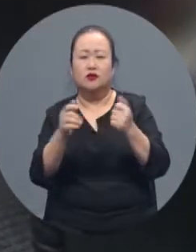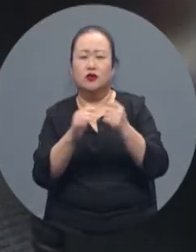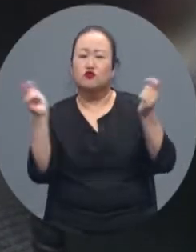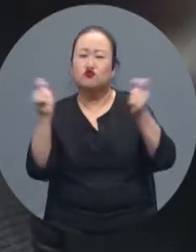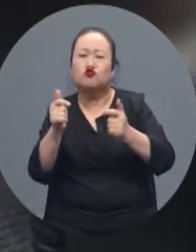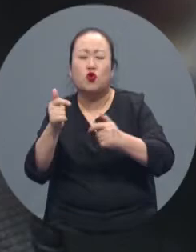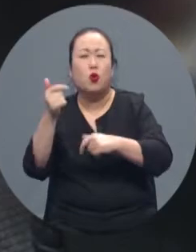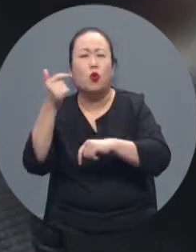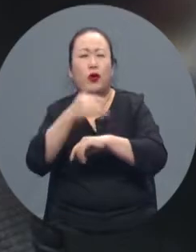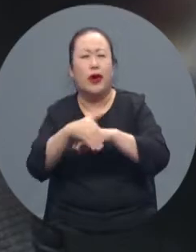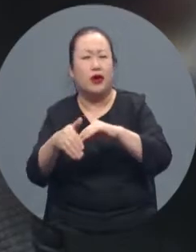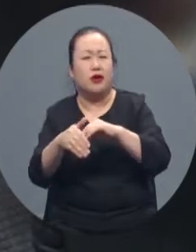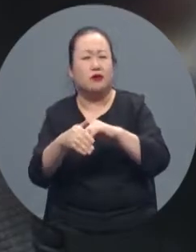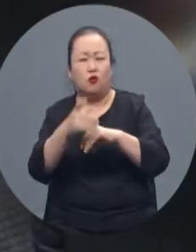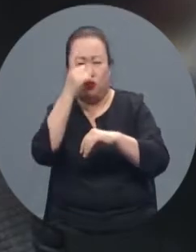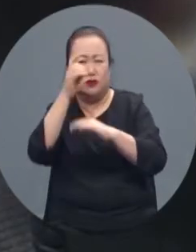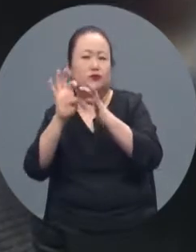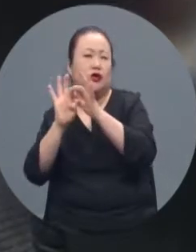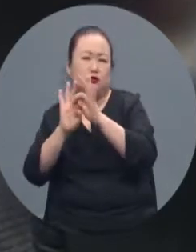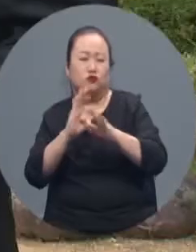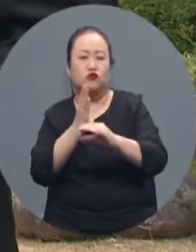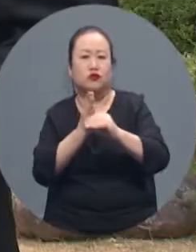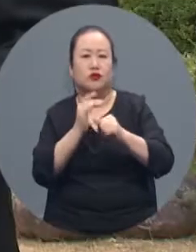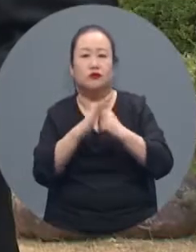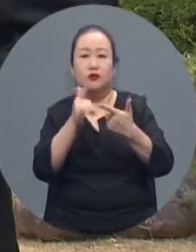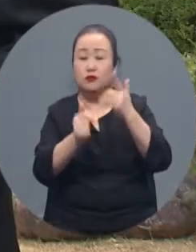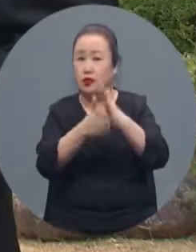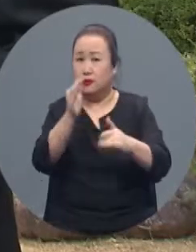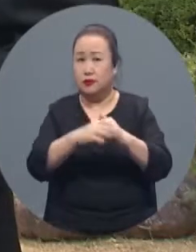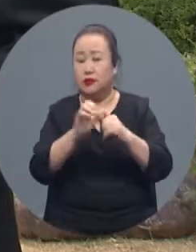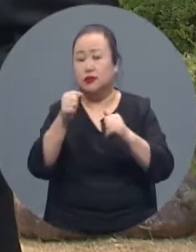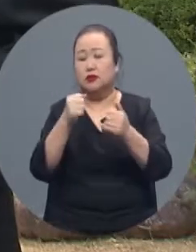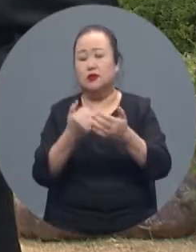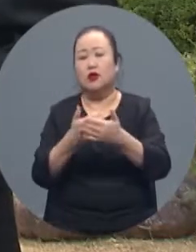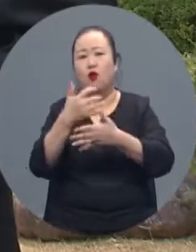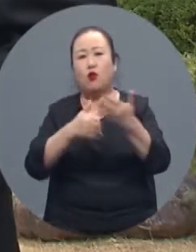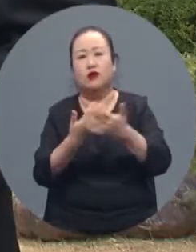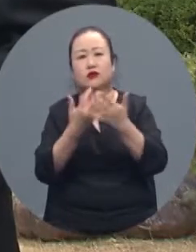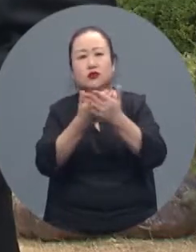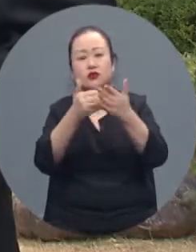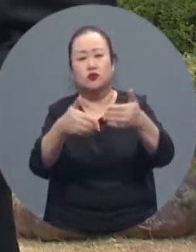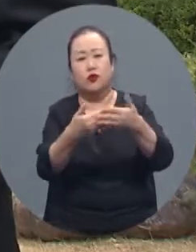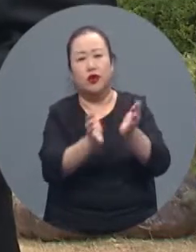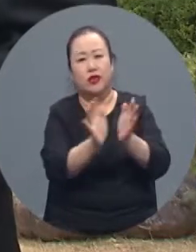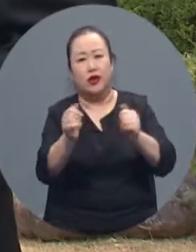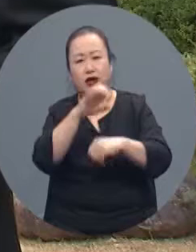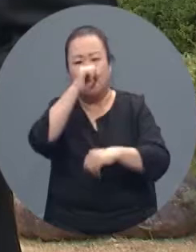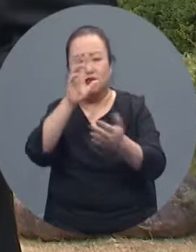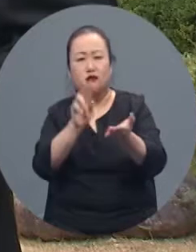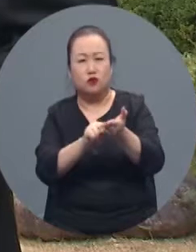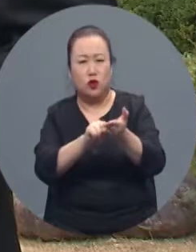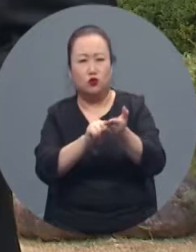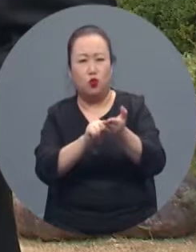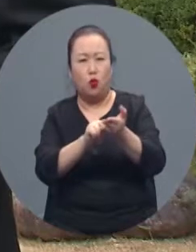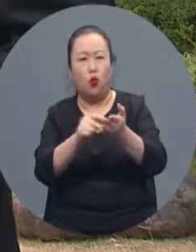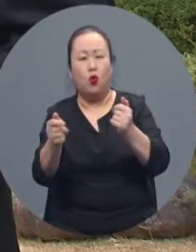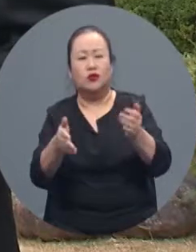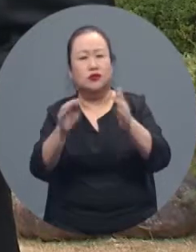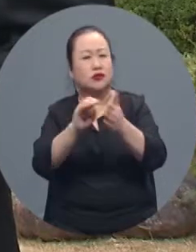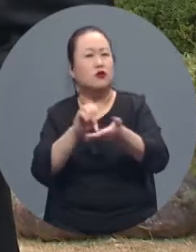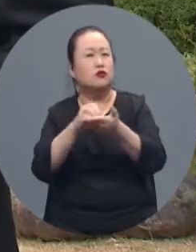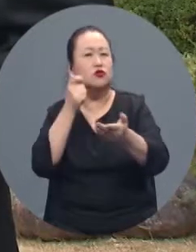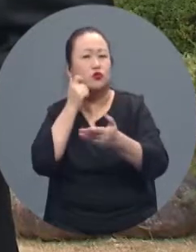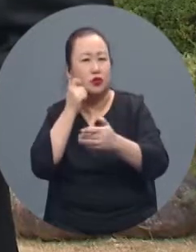축소 계획을 굽히지 않았습니다. 부산시는 영진이가 당장 예산 문제로 후반 작업시설을 넣을